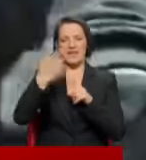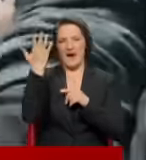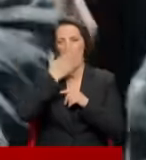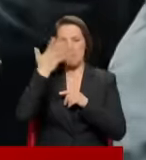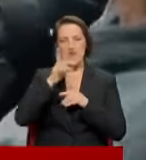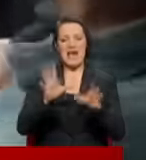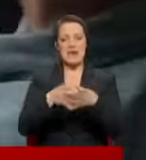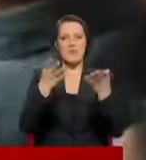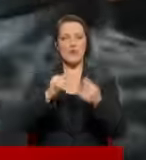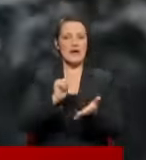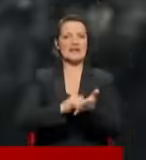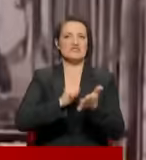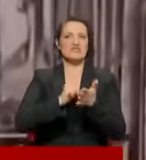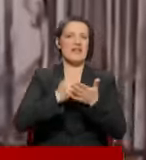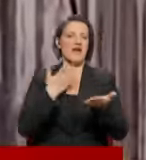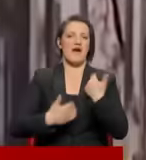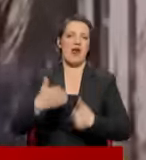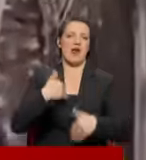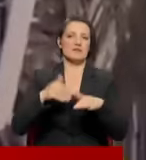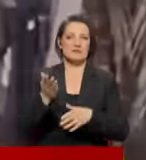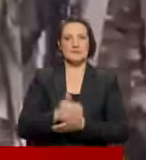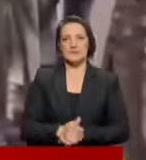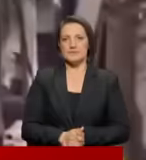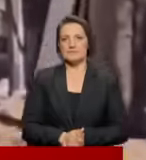ekibinin de bulunduğu gazeteciler yaralandı.